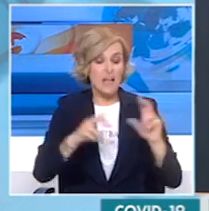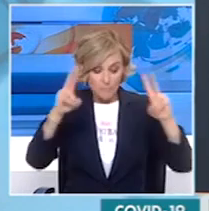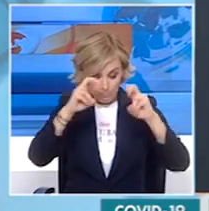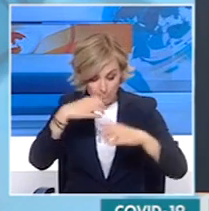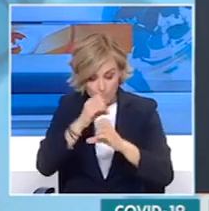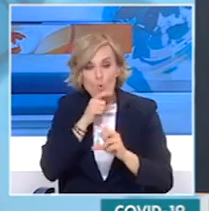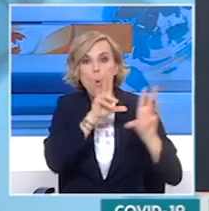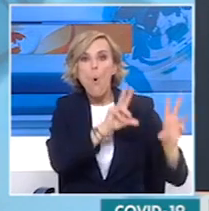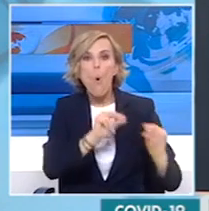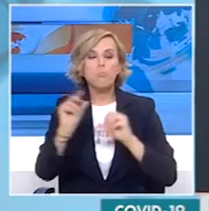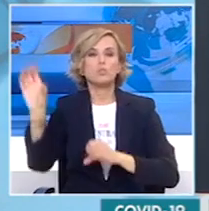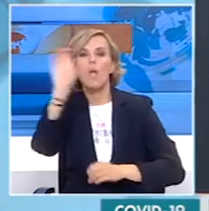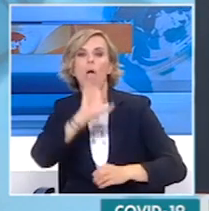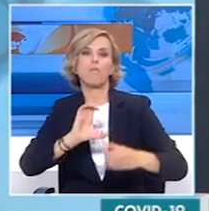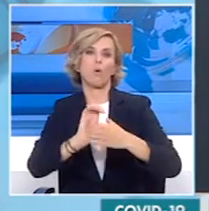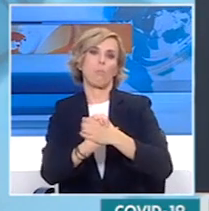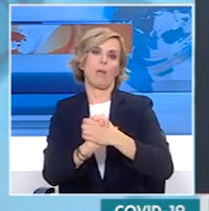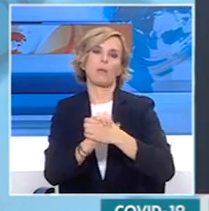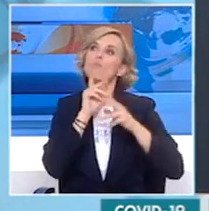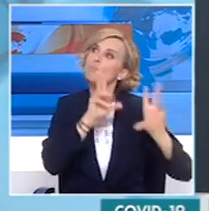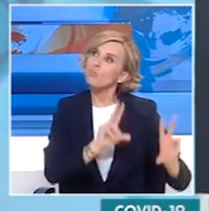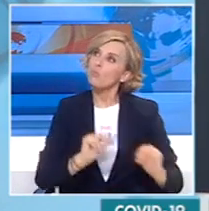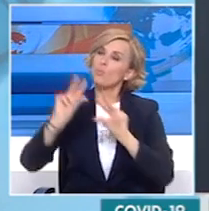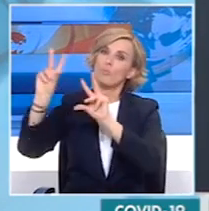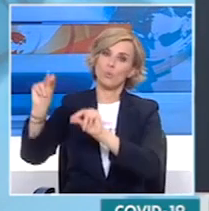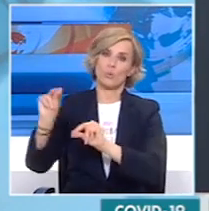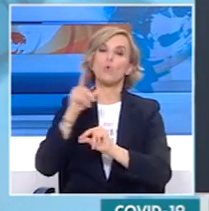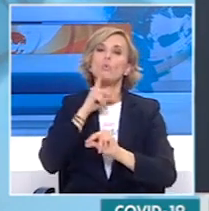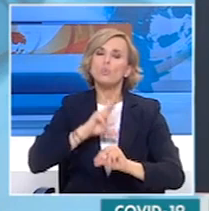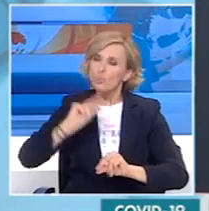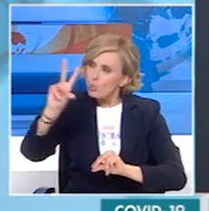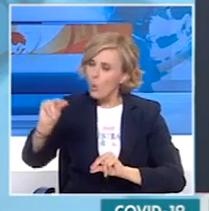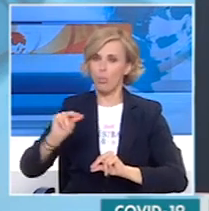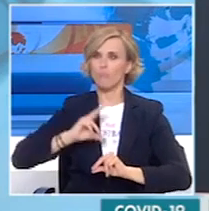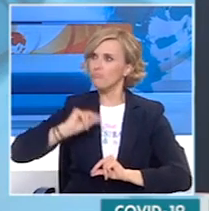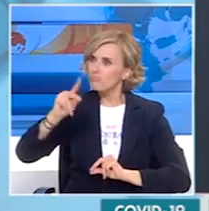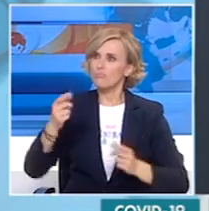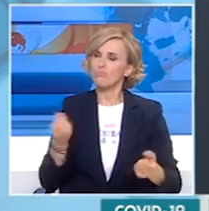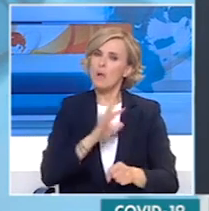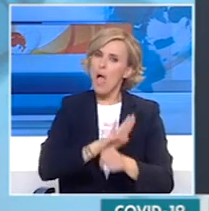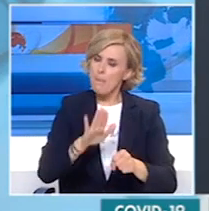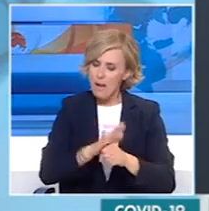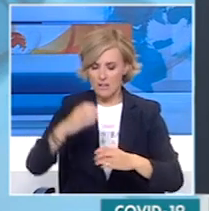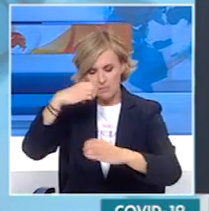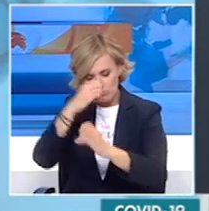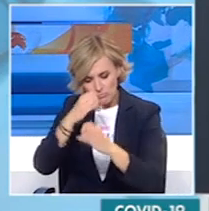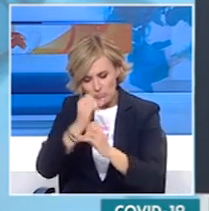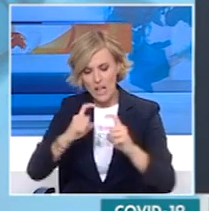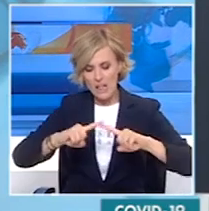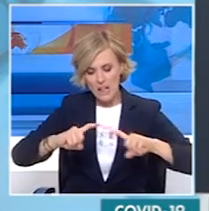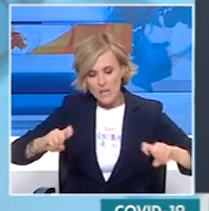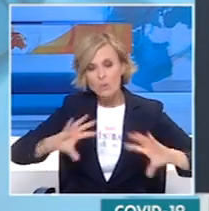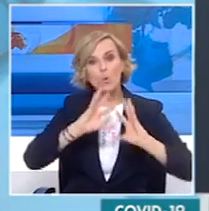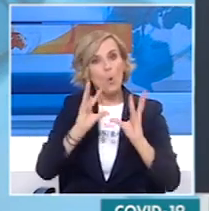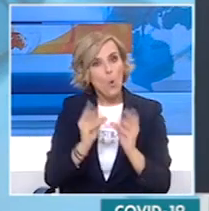χρησιμοποιούνται και στην Ευρωπαϊκή Ένωση και είχαν να κάνουν ιδιαίτερα στις πρώτες εβδομάδες της επιδημίας και με επάρκεια υλικών και αντιδραστηρίων. Και όσο περισσότερο